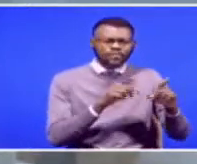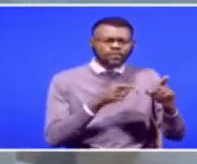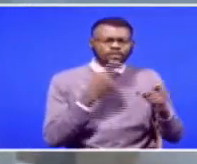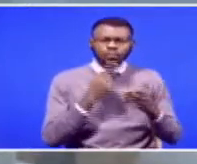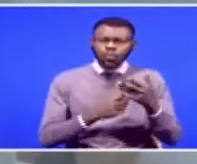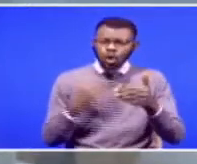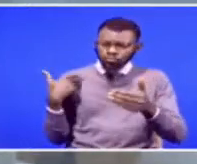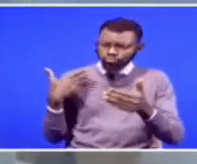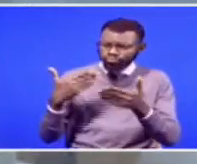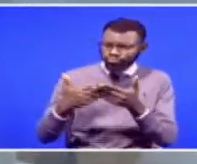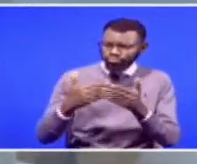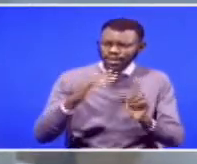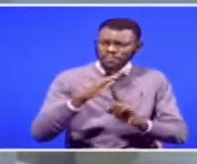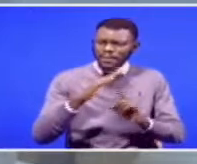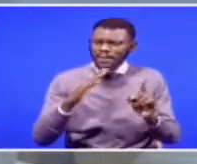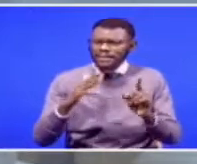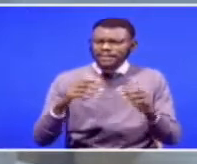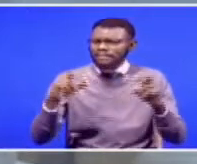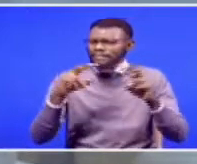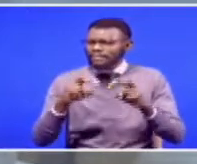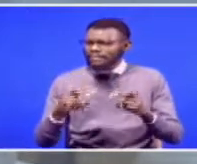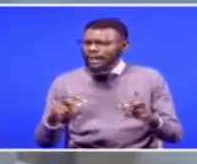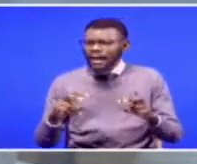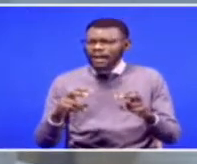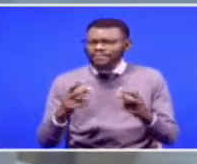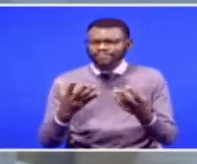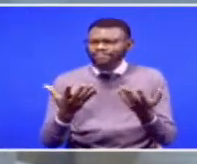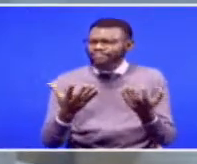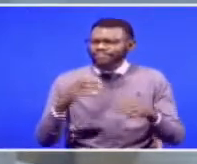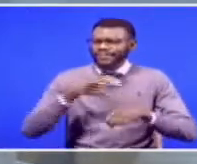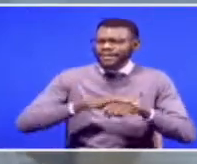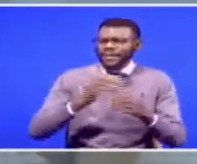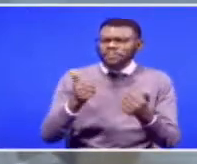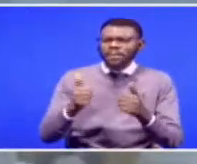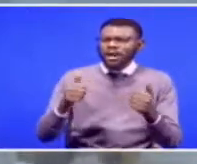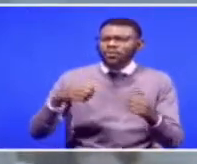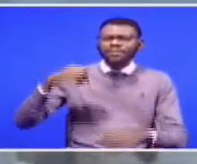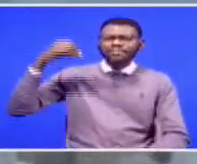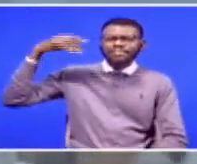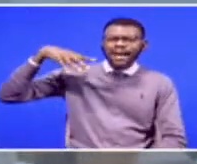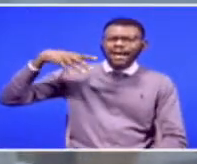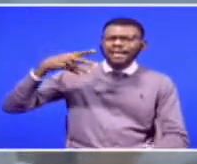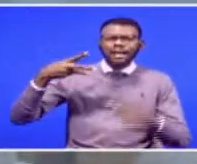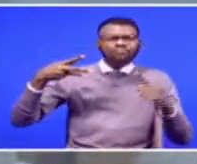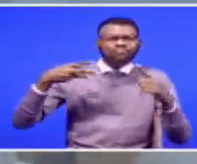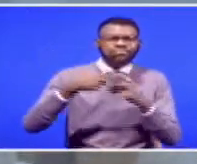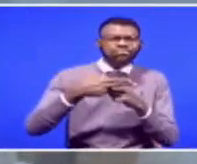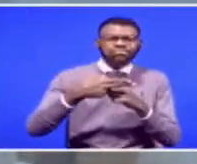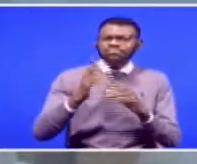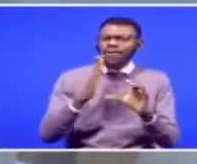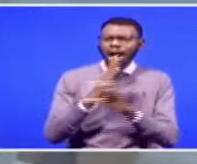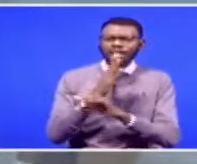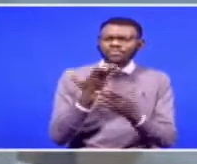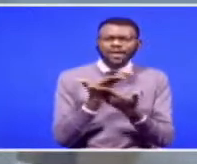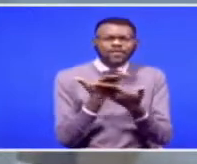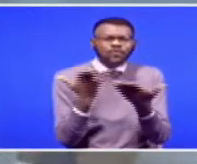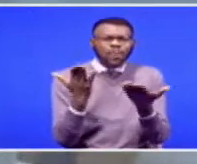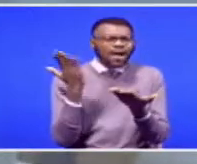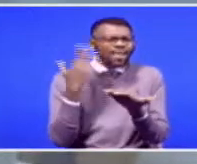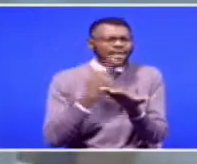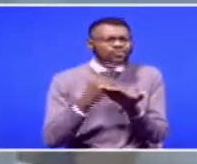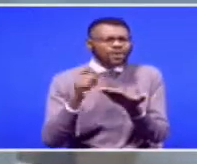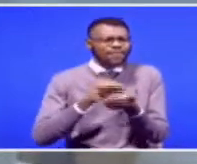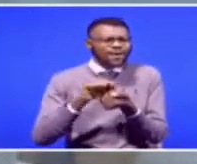sasa wizara hiyo haijabaini sababu zilizosababisha kukatika kwa nguvu za umeme kote nchini Ijumaa wiki